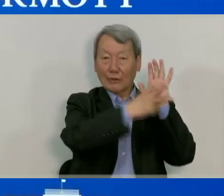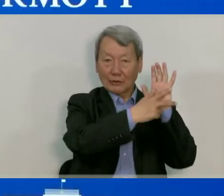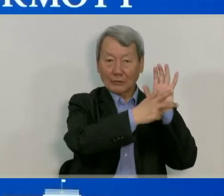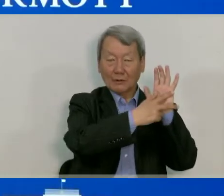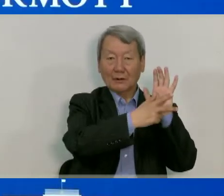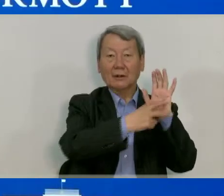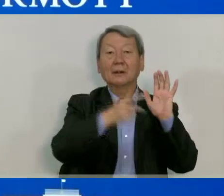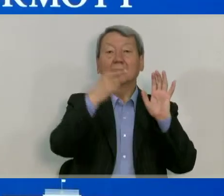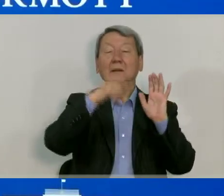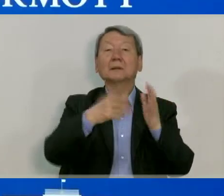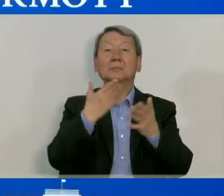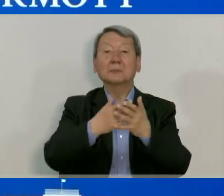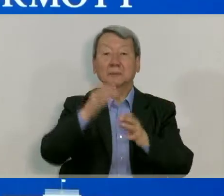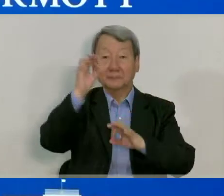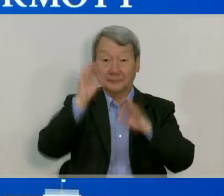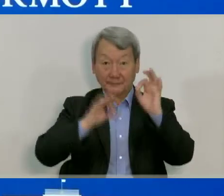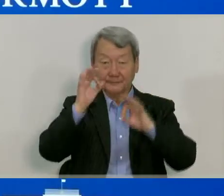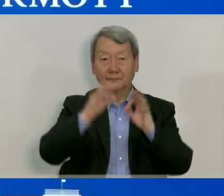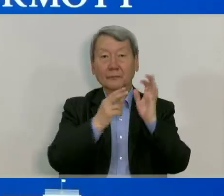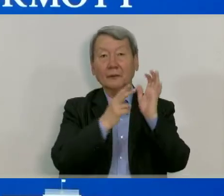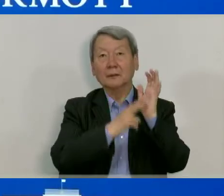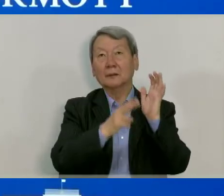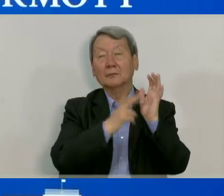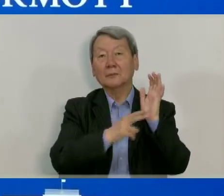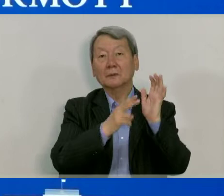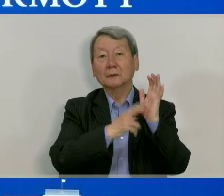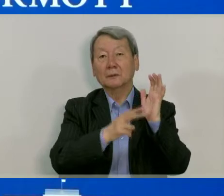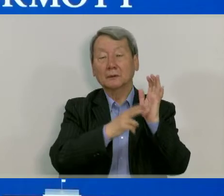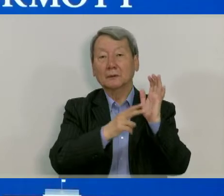688, это составило уже